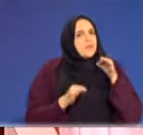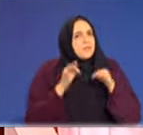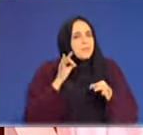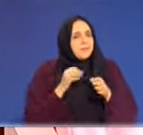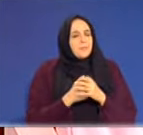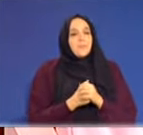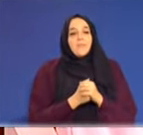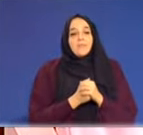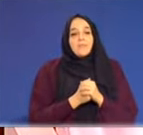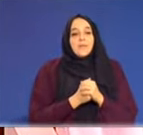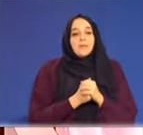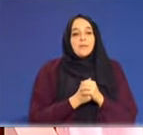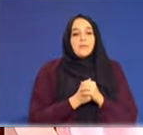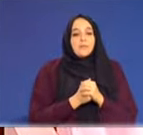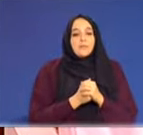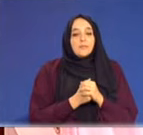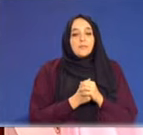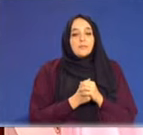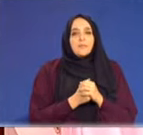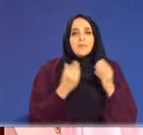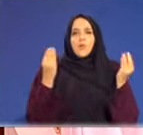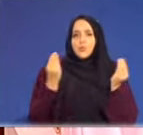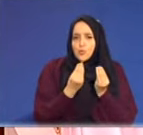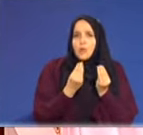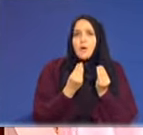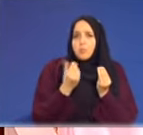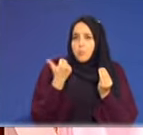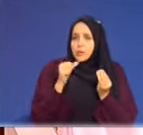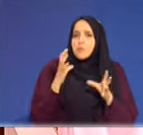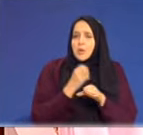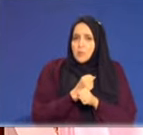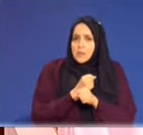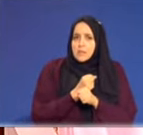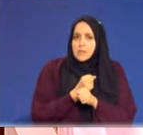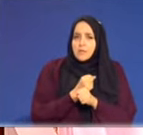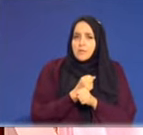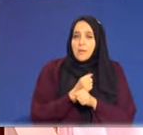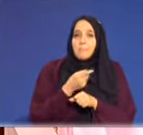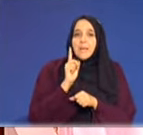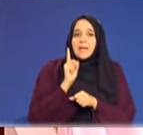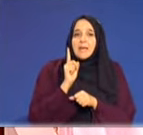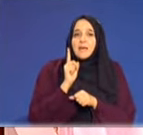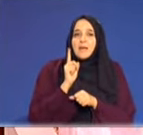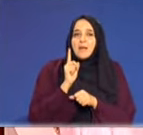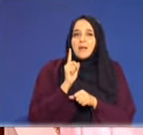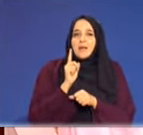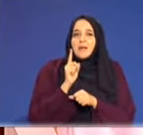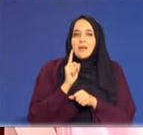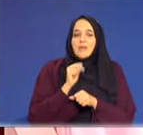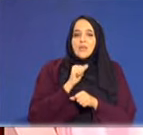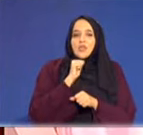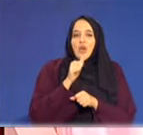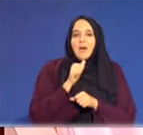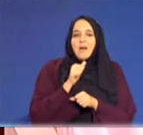ثم أن الصلح قد يقع بين الناس ولكن بعيدا عن هذه